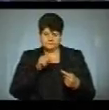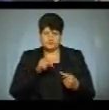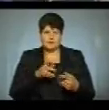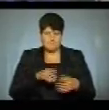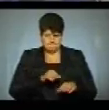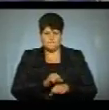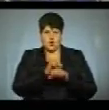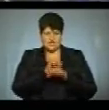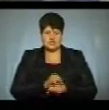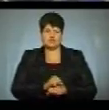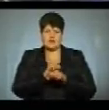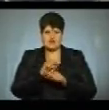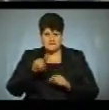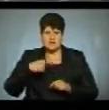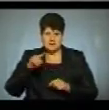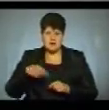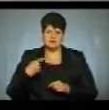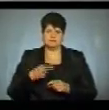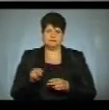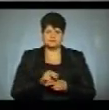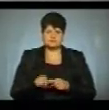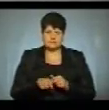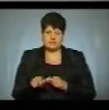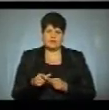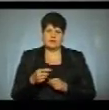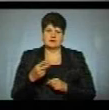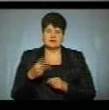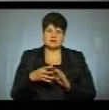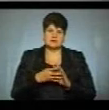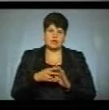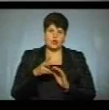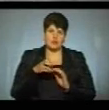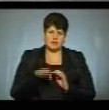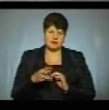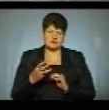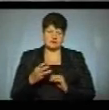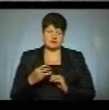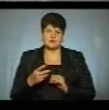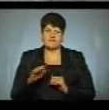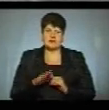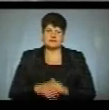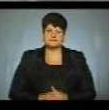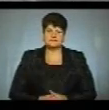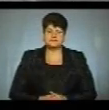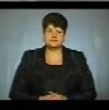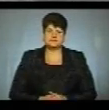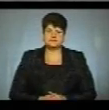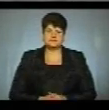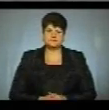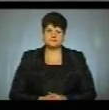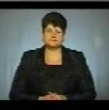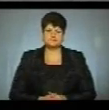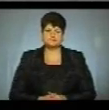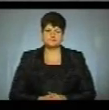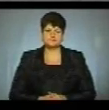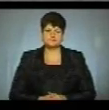відремонтувати дорогу Тернопіль-Скалат-Гусятин 3 вересня і 29 липня. Соломія Струс, Марта Журавель. Новини на